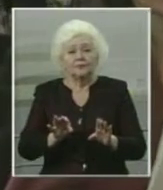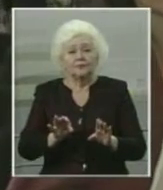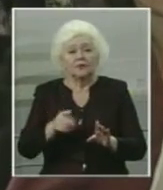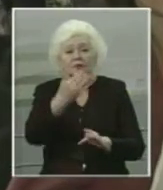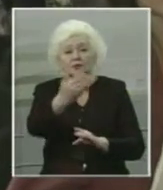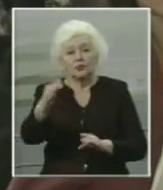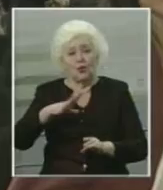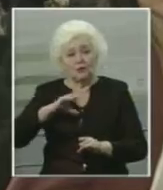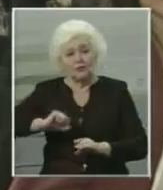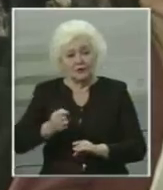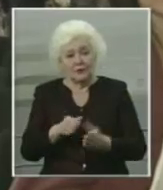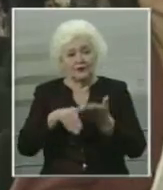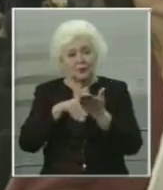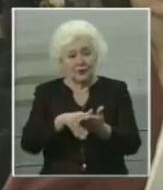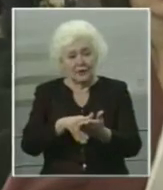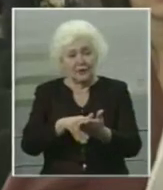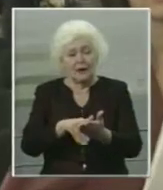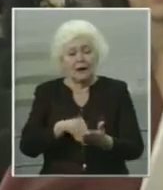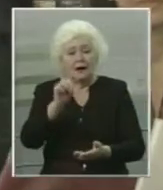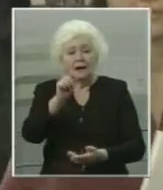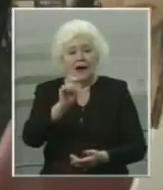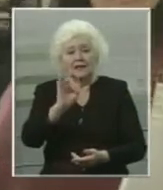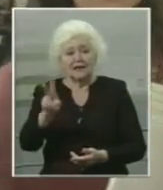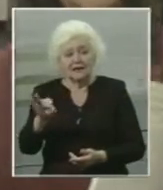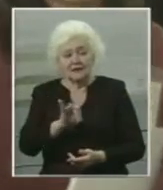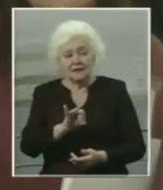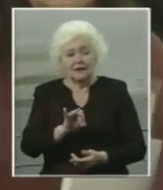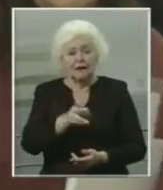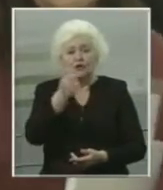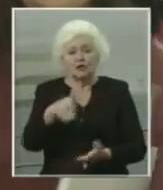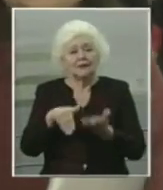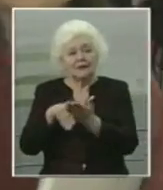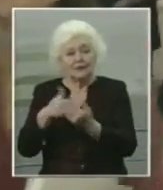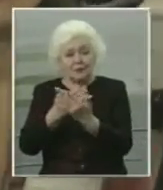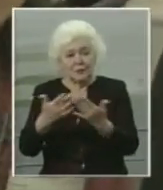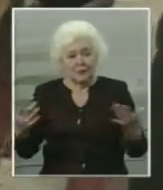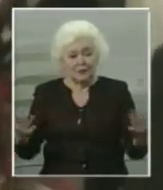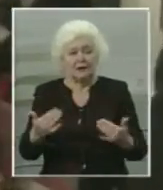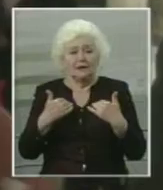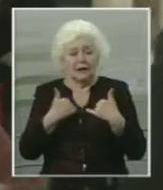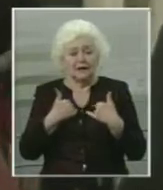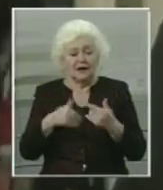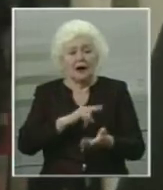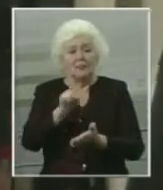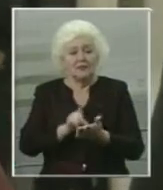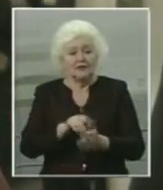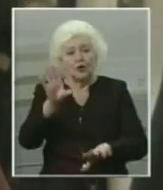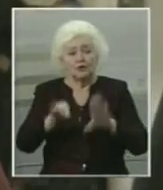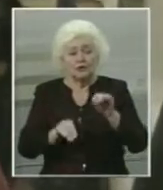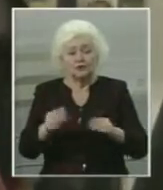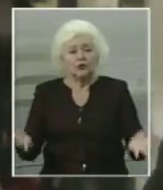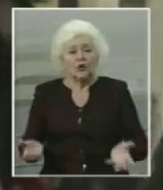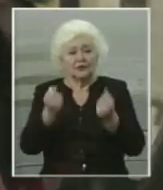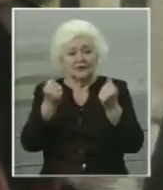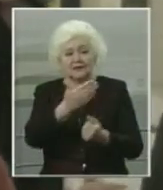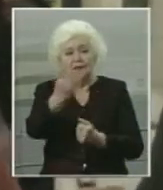товариш, там, партнер розповідає про Катинь, стільки інформації. І я додатково читаю, щоб отримати